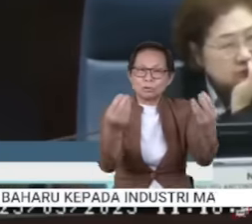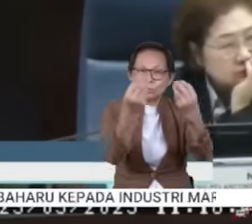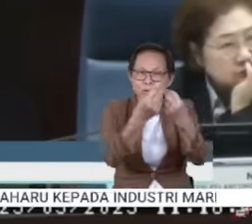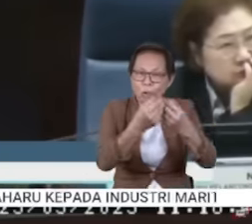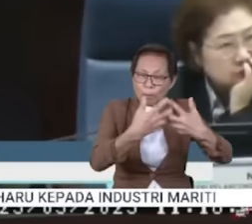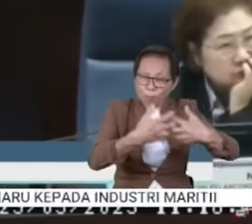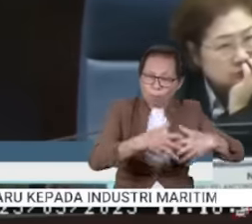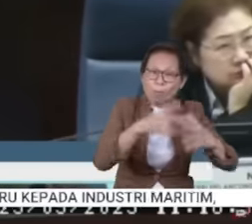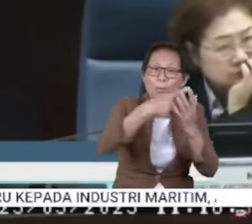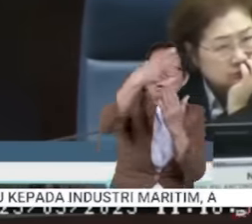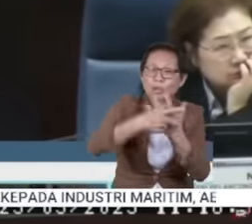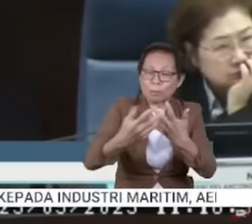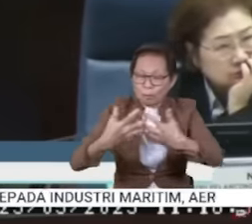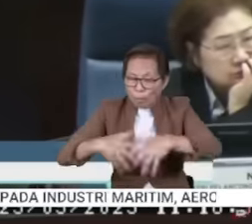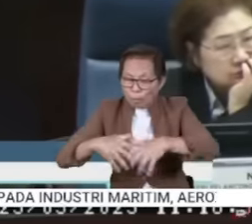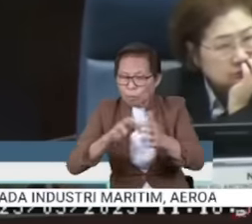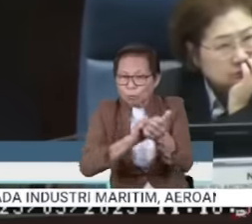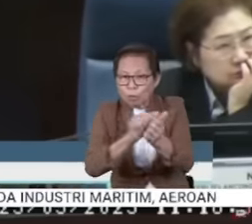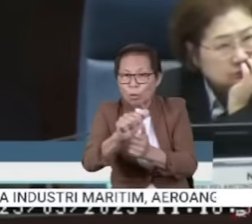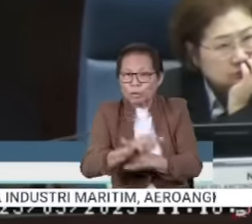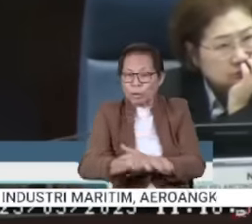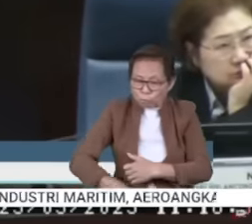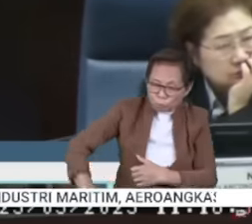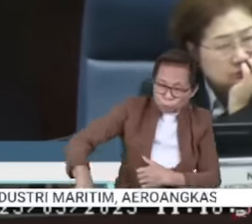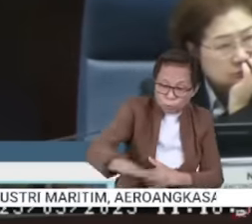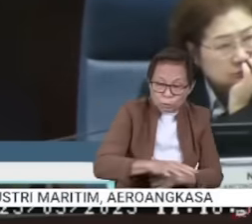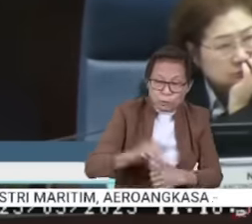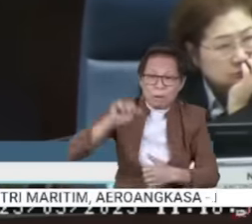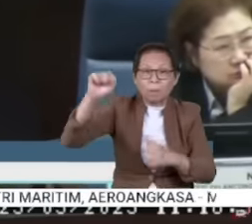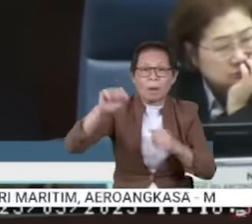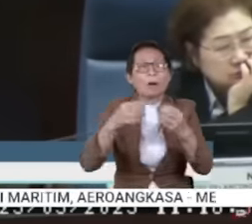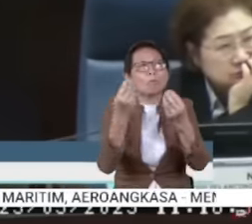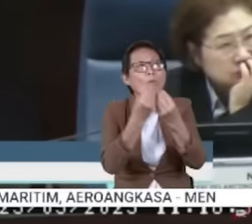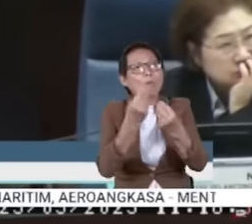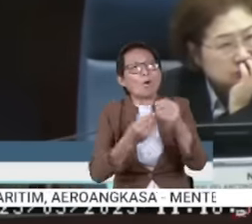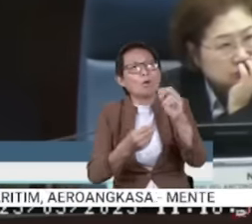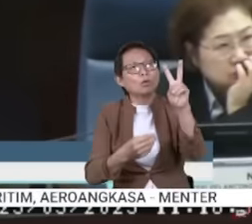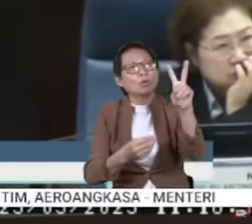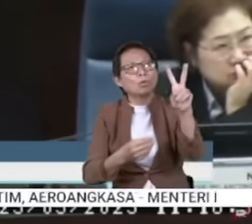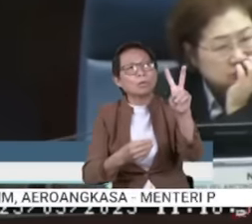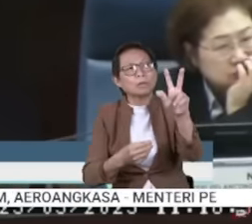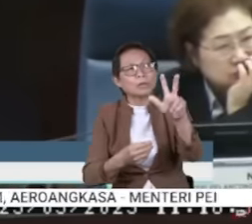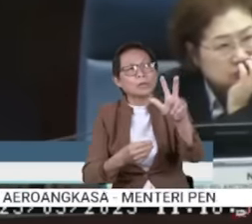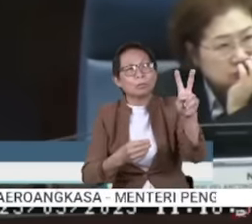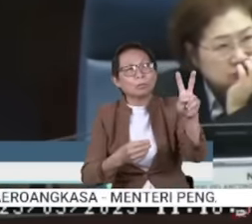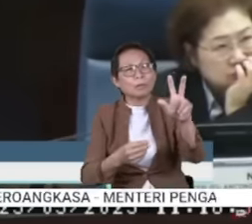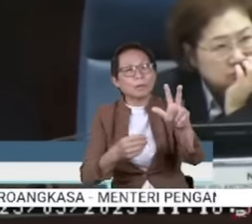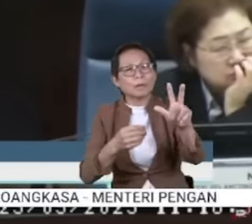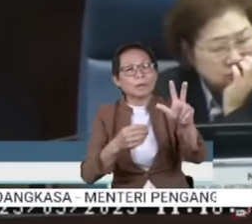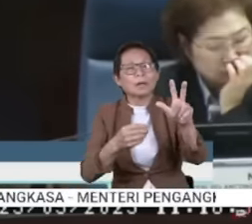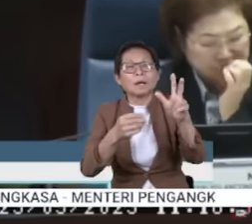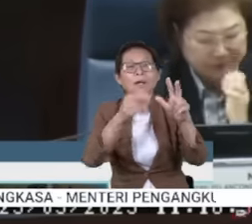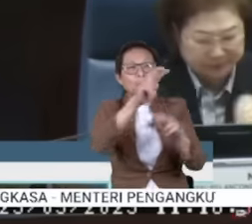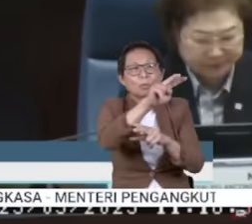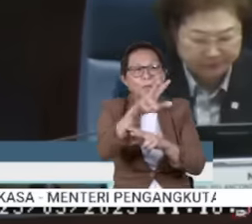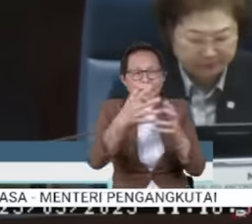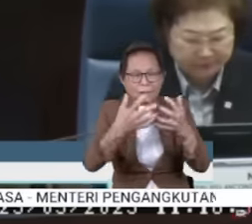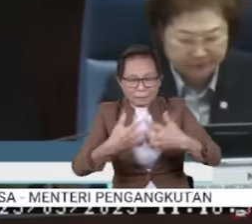yang telah diluruskan adalah sejumlah 23 persilangan